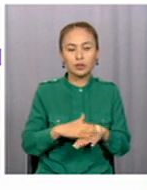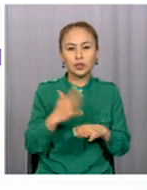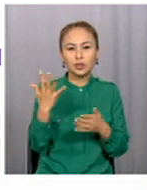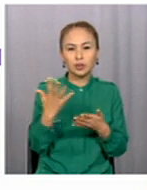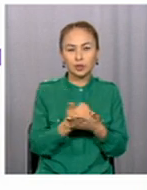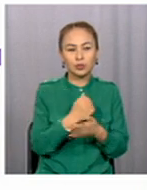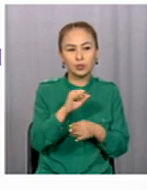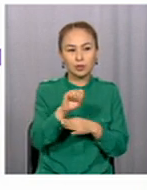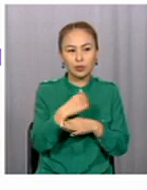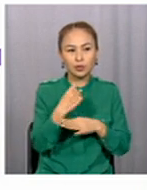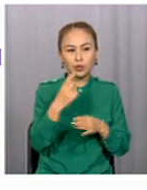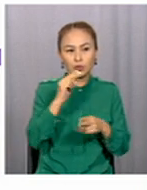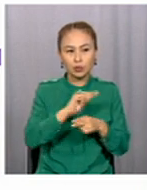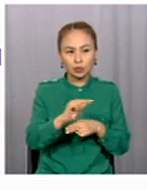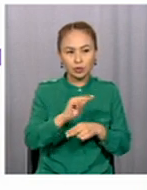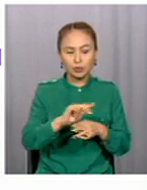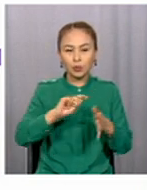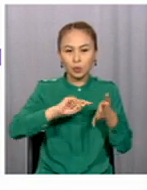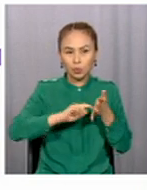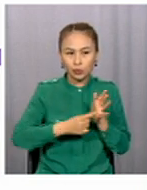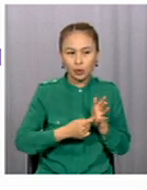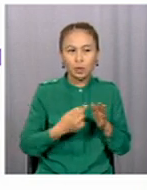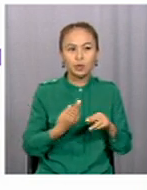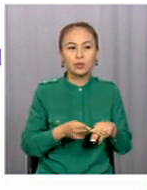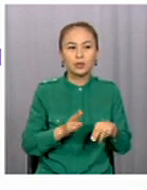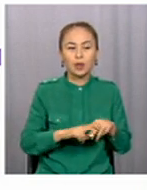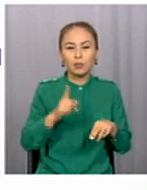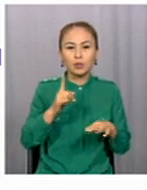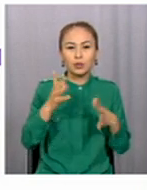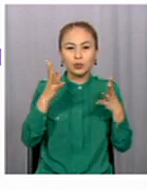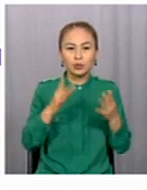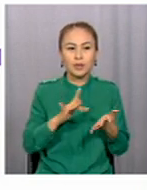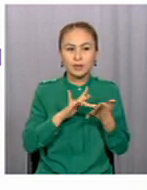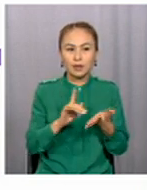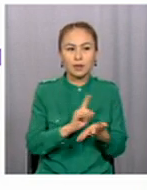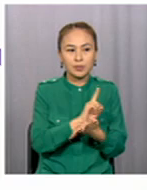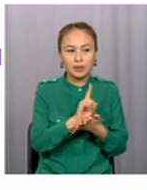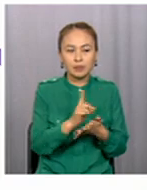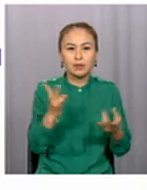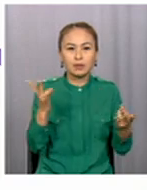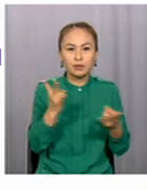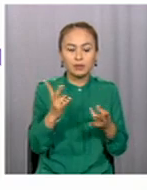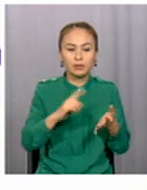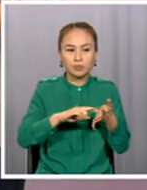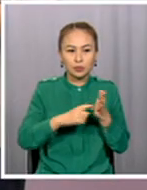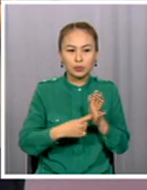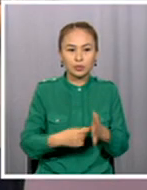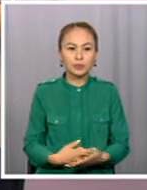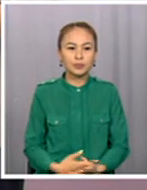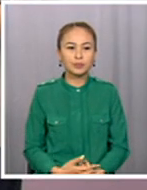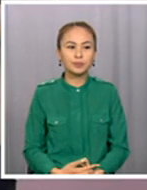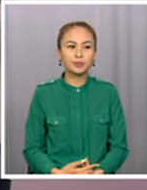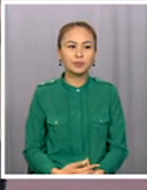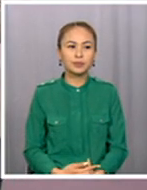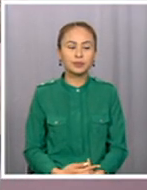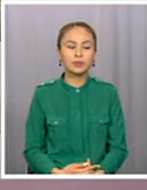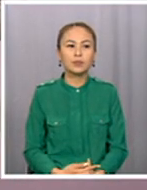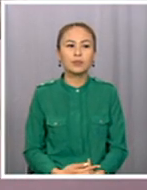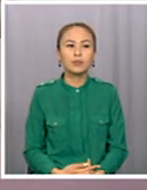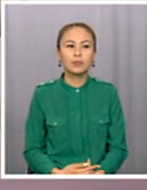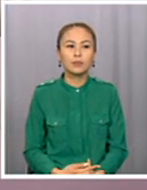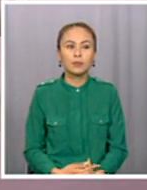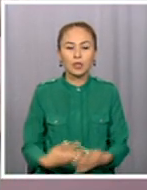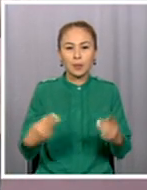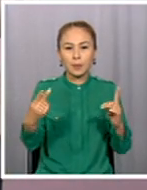үйретеді. Сондықтан бір күндік саяхатқа шығып тұрған дұрыс. Яғни балалар,